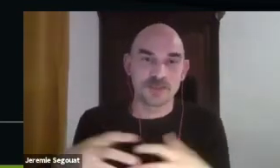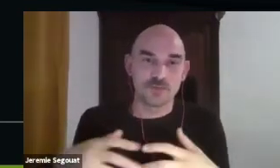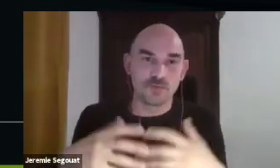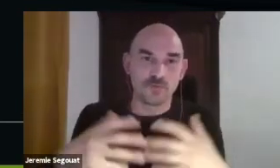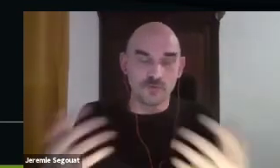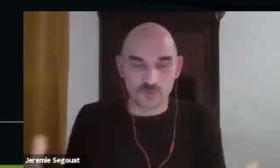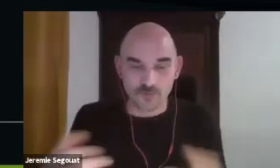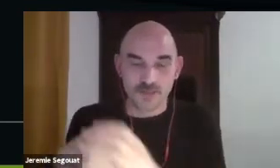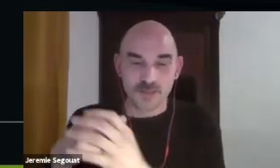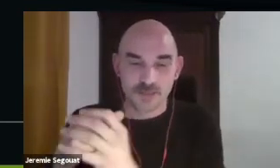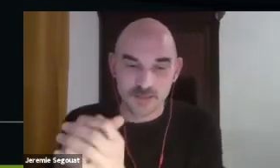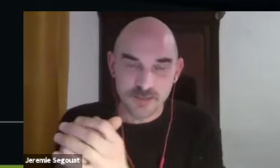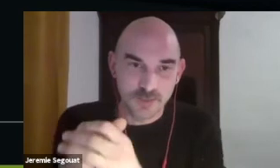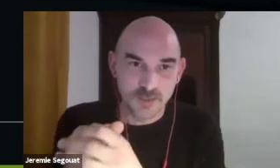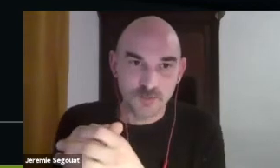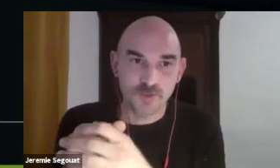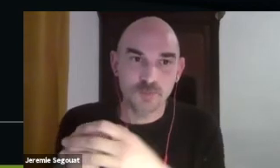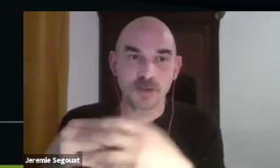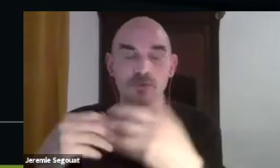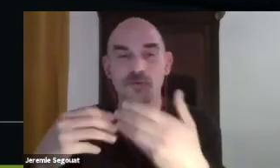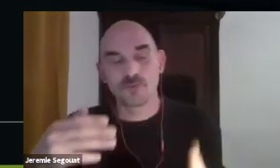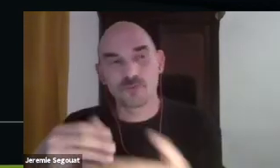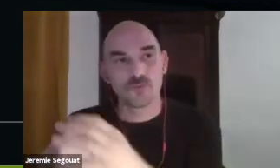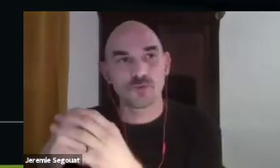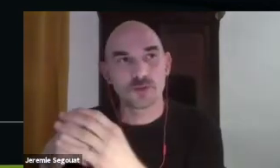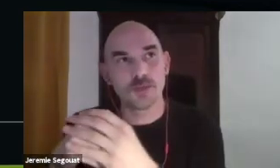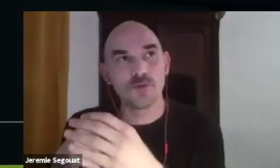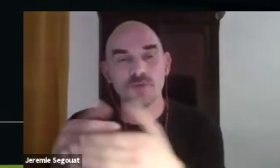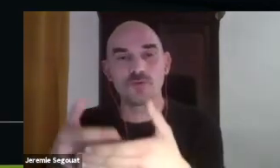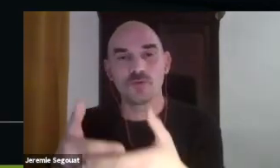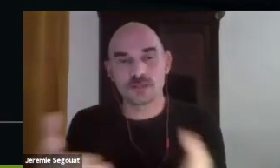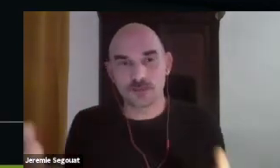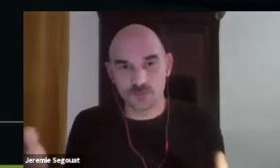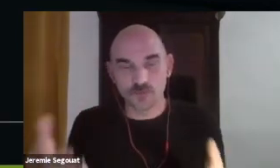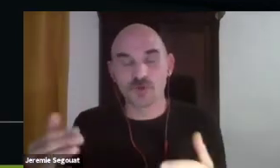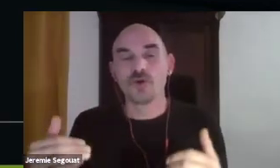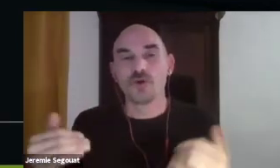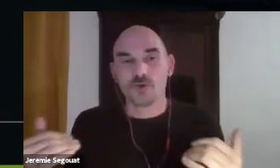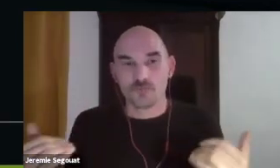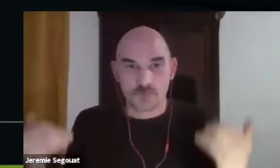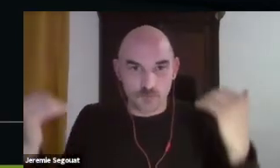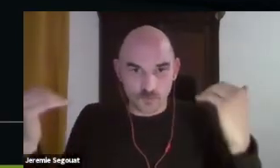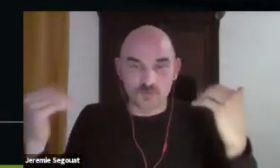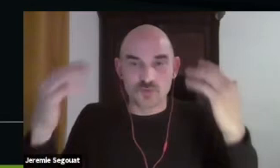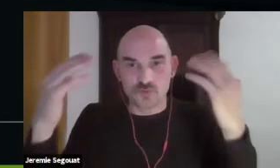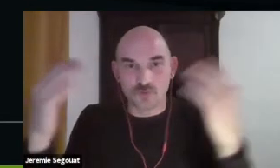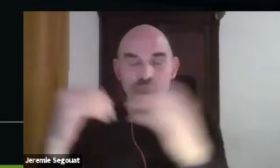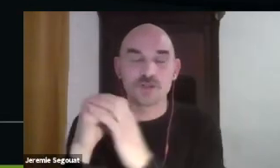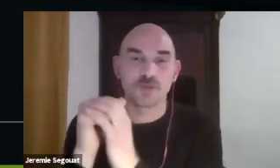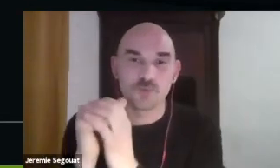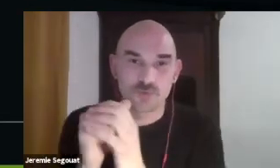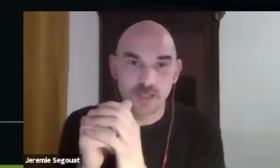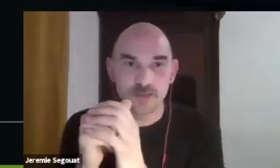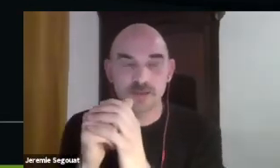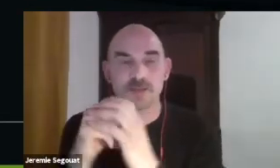un espace qui se trouve devant nous qui est délimité en fait par on admet au niveau de la ceinture qui monte jusque